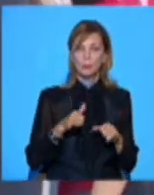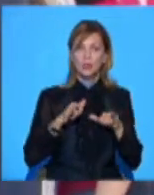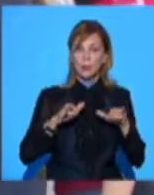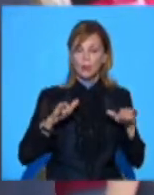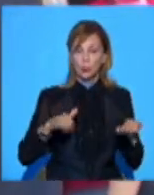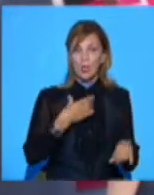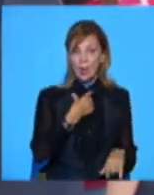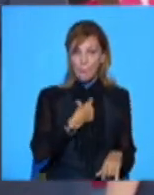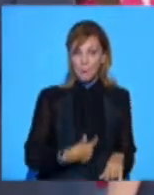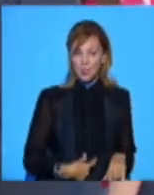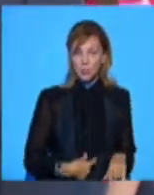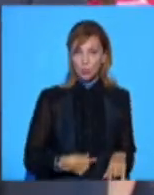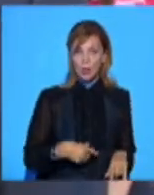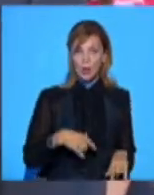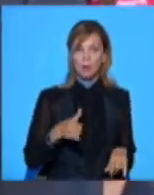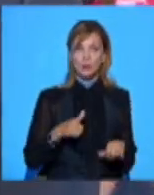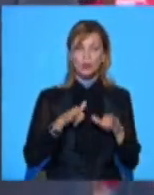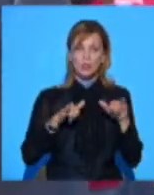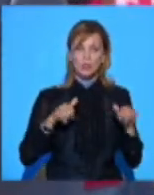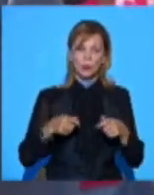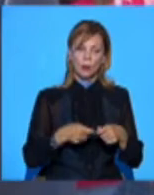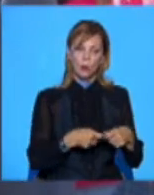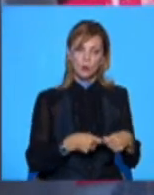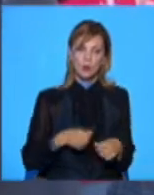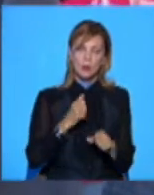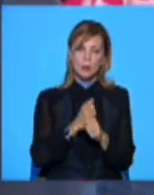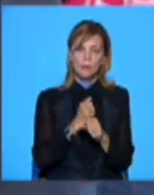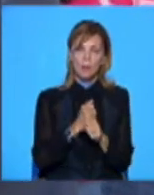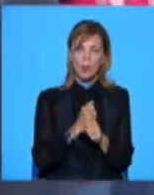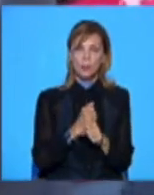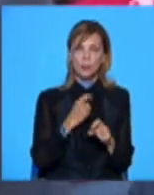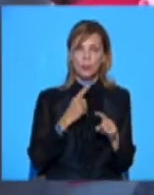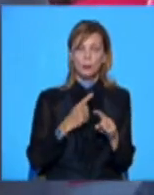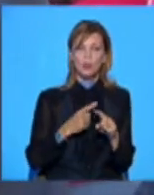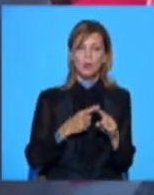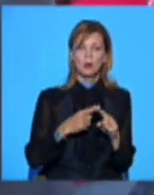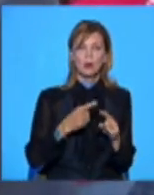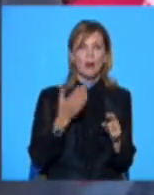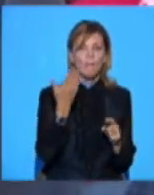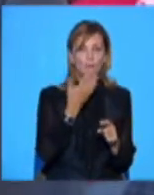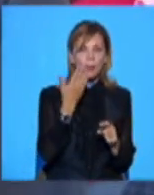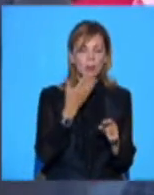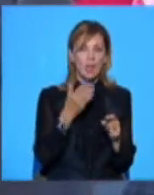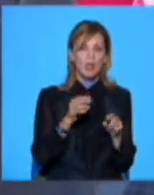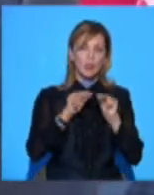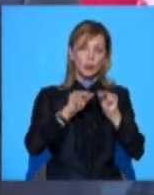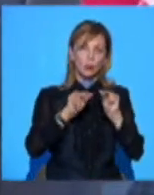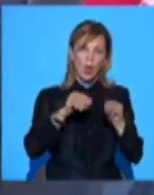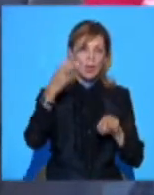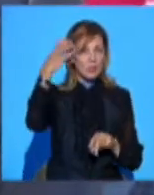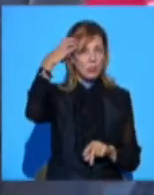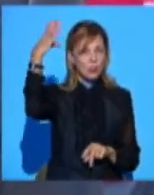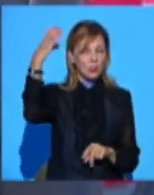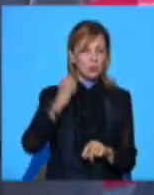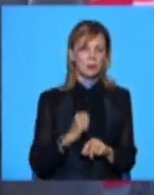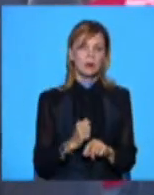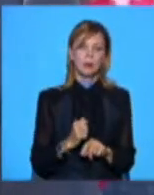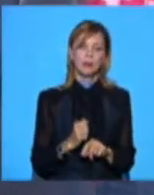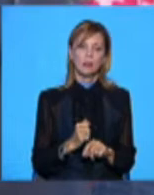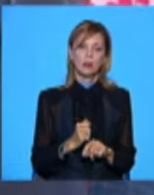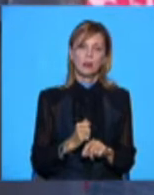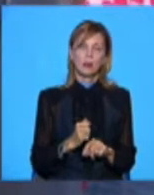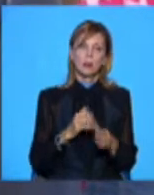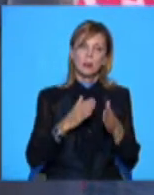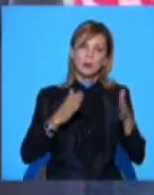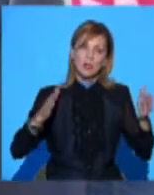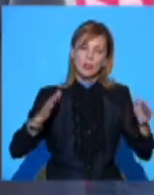Dezvoltarea personală și dezvoltarea unei comunități se face doar prin carte, prin știință, prin educație, prin a-ți